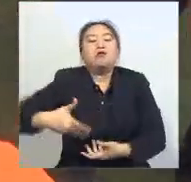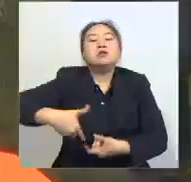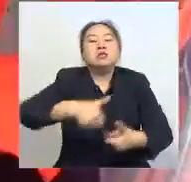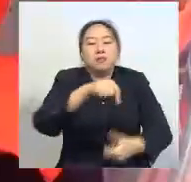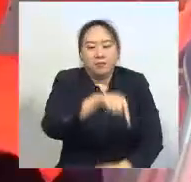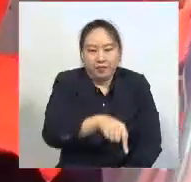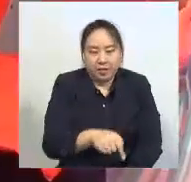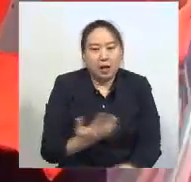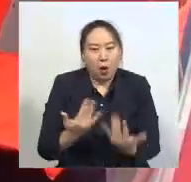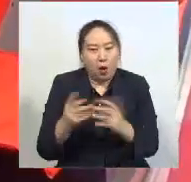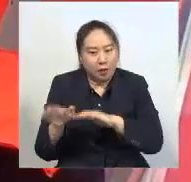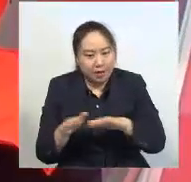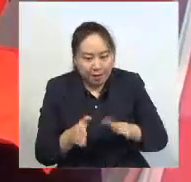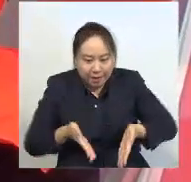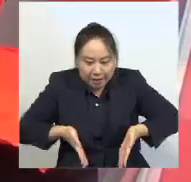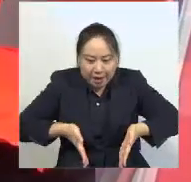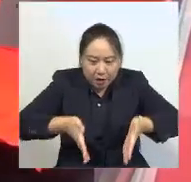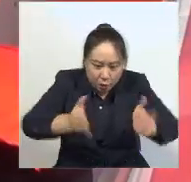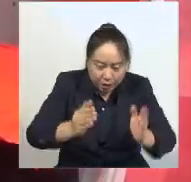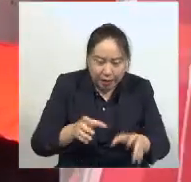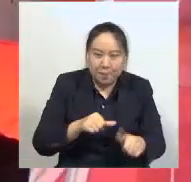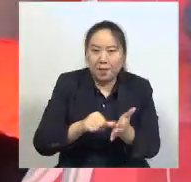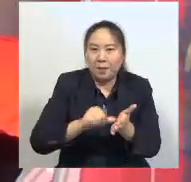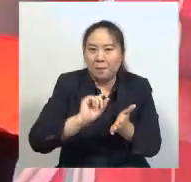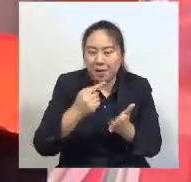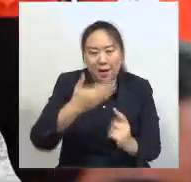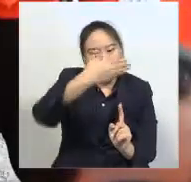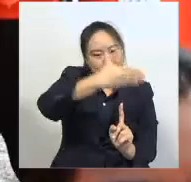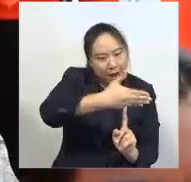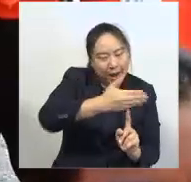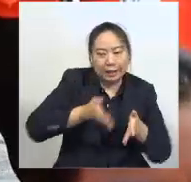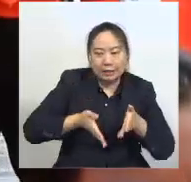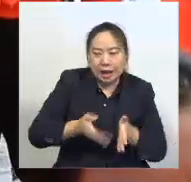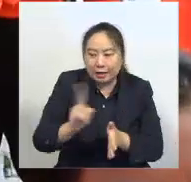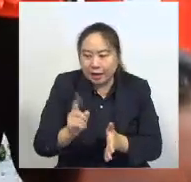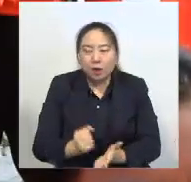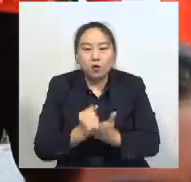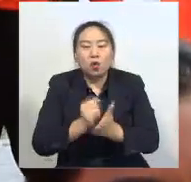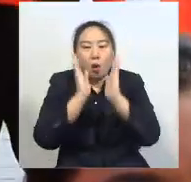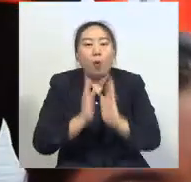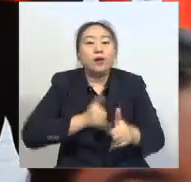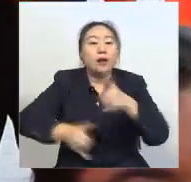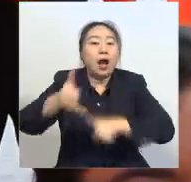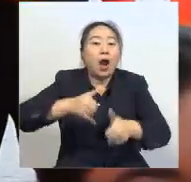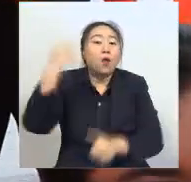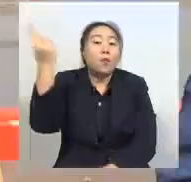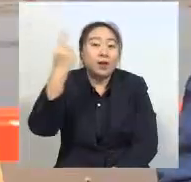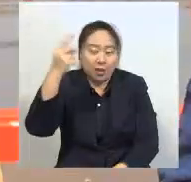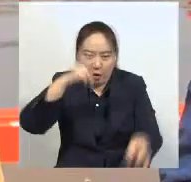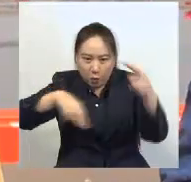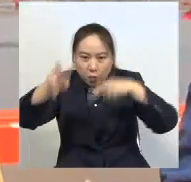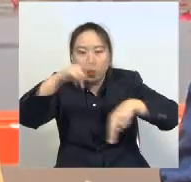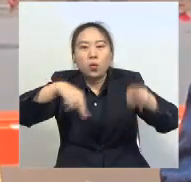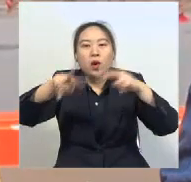ปรับปรุงถนนทางเข้าจัดทำป้ายบอกทางอำนวยความสะดวกและความปลอดภัยให้นักท่องเที่ยว โด